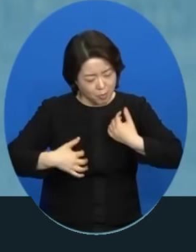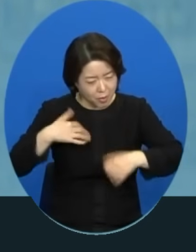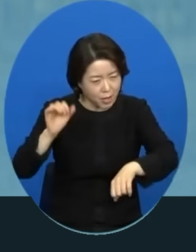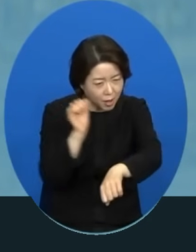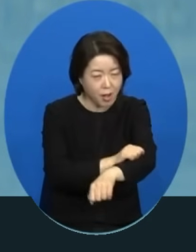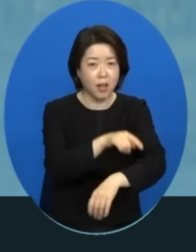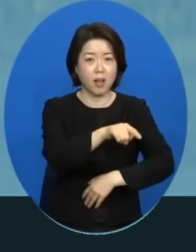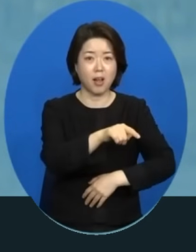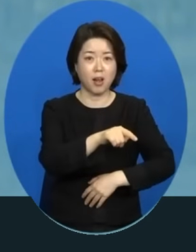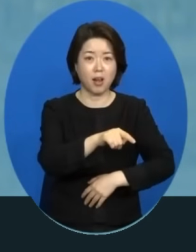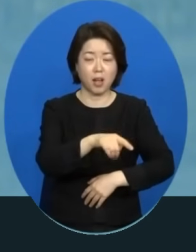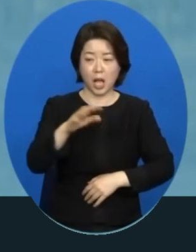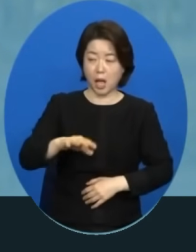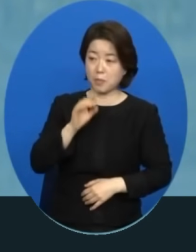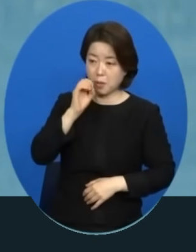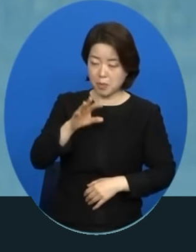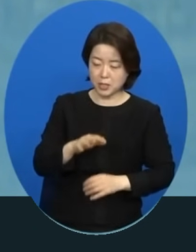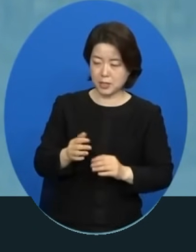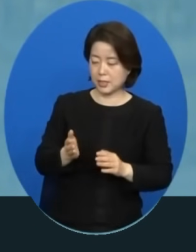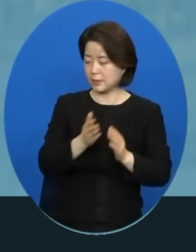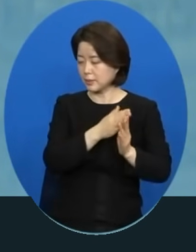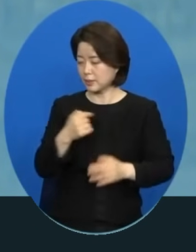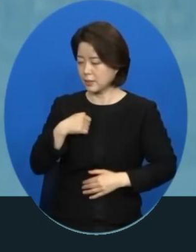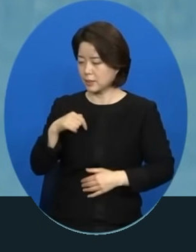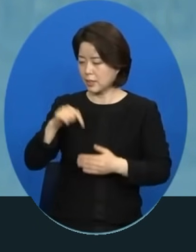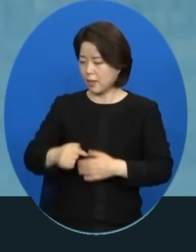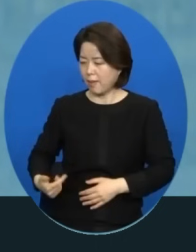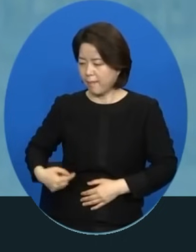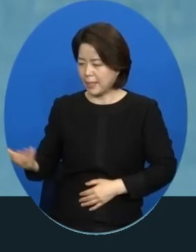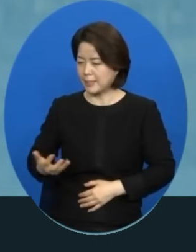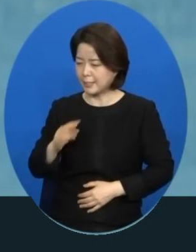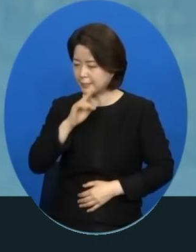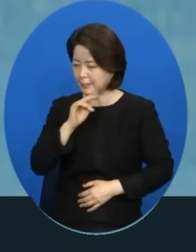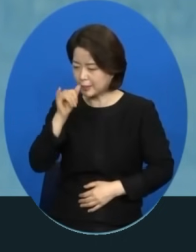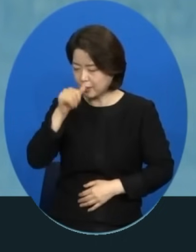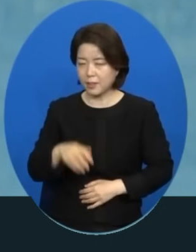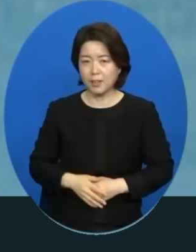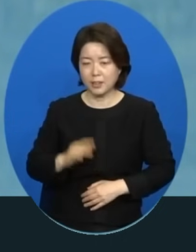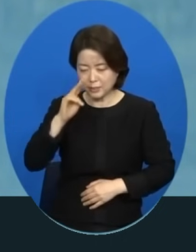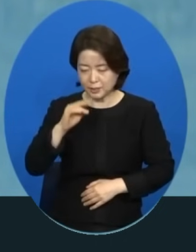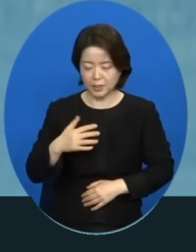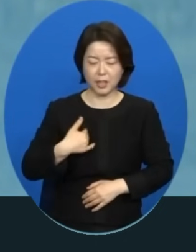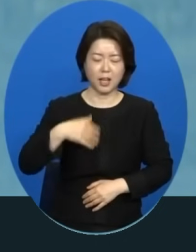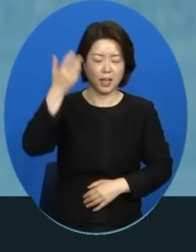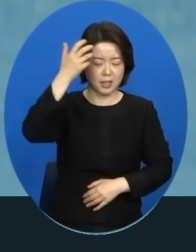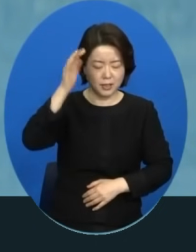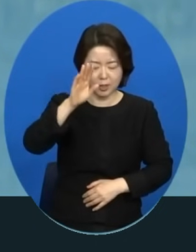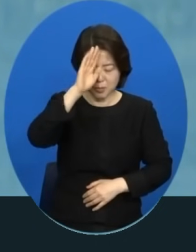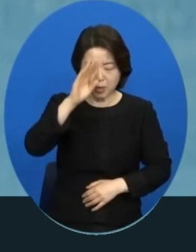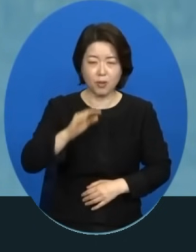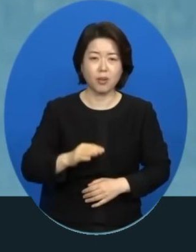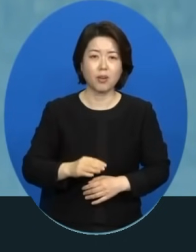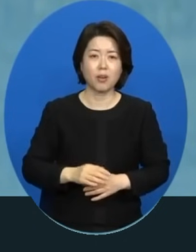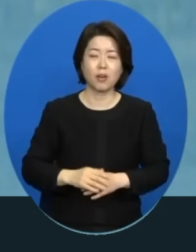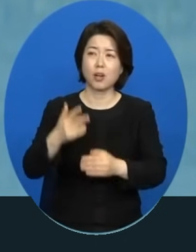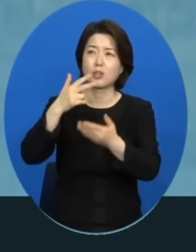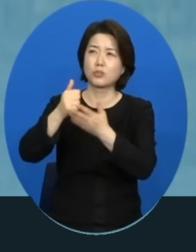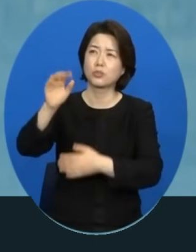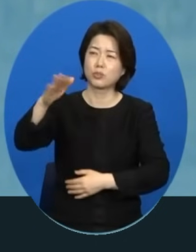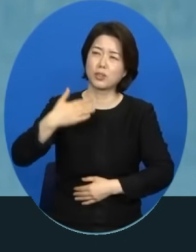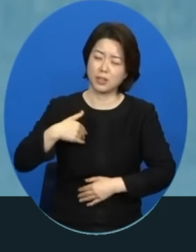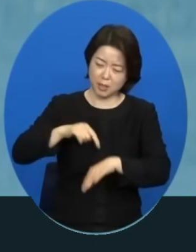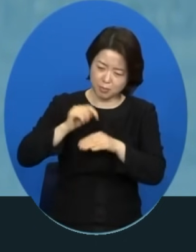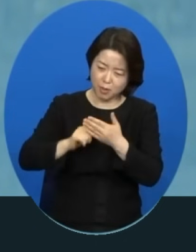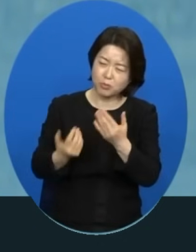라고 앞에서는 말하자면 뒤에 가서는 왜 마음이 아픈 것일까? 내 영혼이 병들었구나. 주여, 왜 내게 이런